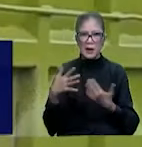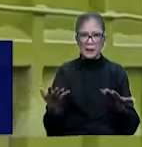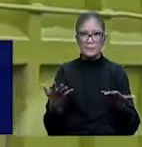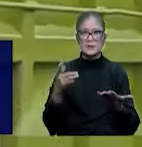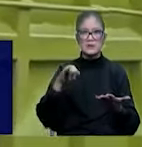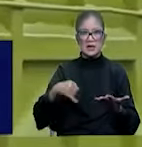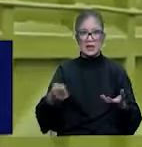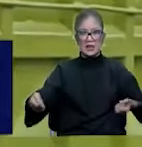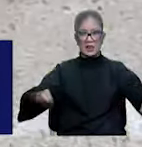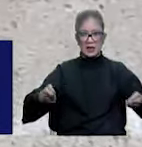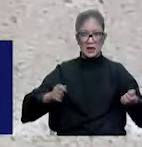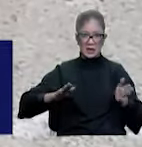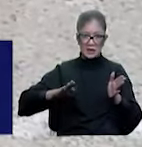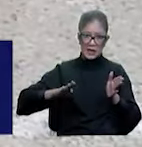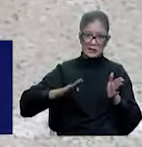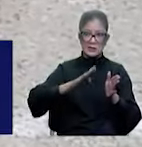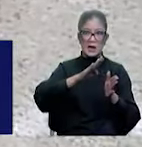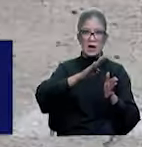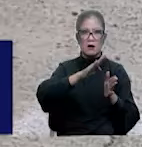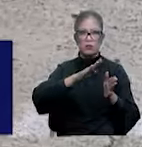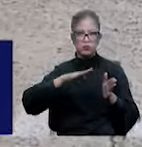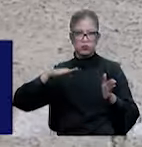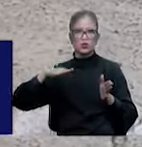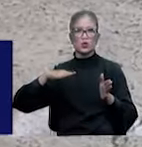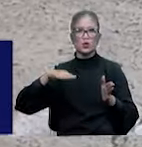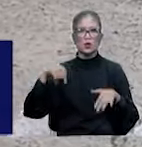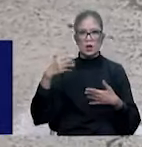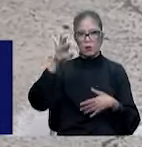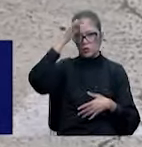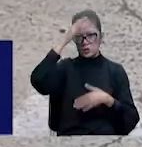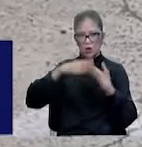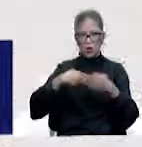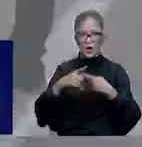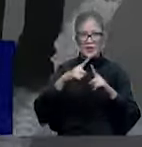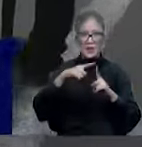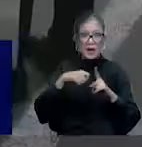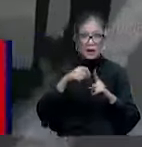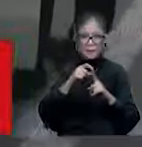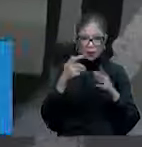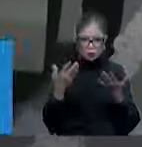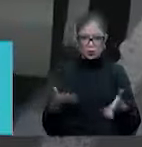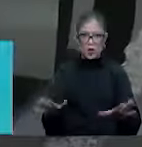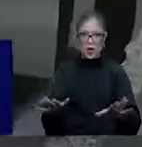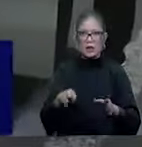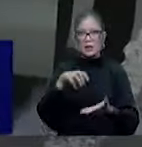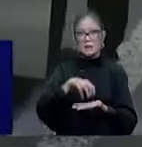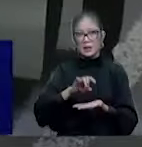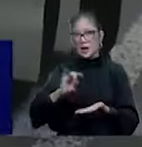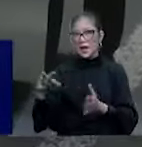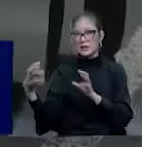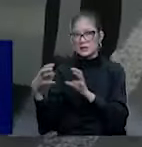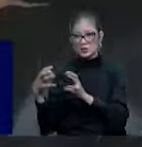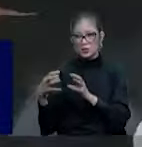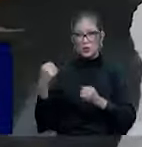mundur menabrak toko. Polisi melakukan olah TKP dan mengurai kemacetan. Keributan antara pengemudi mobil dengan dua